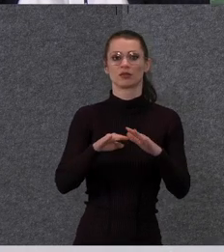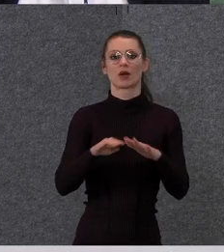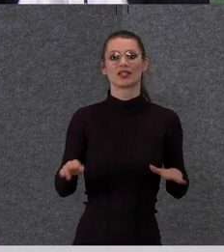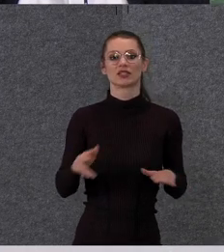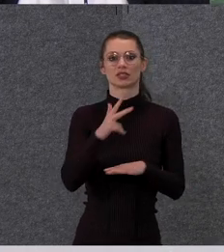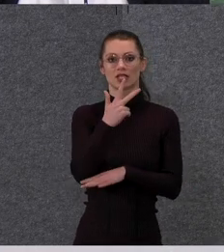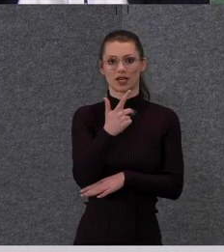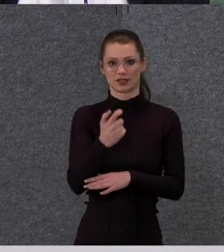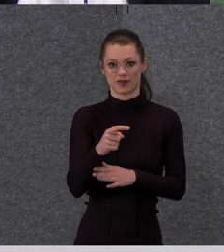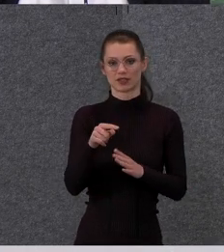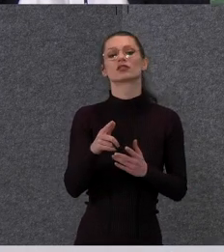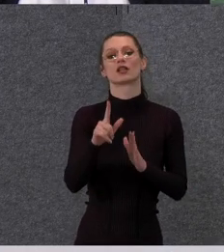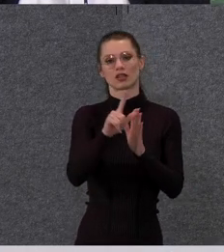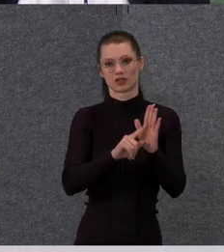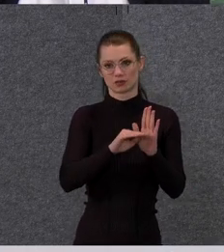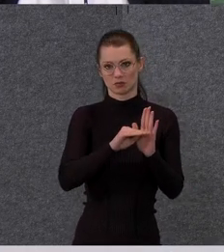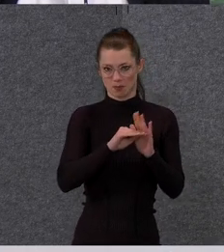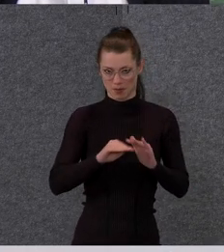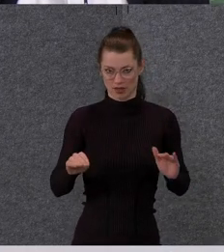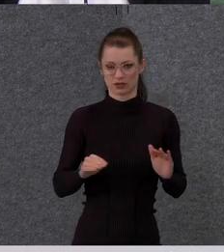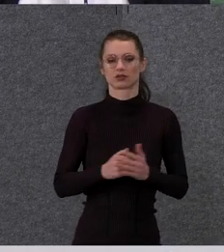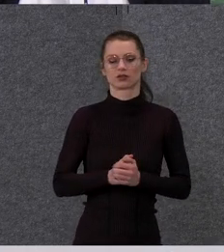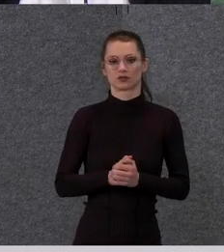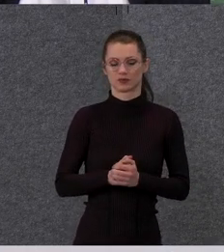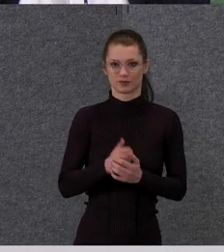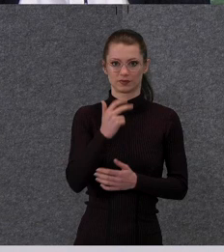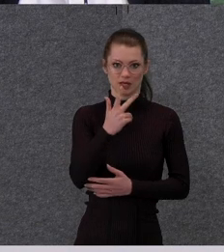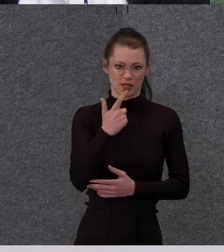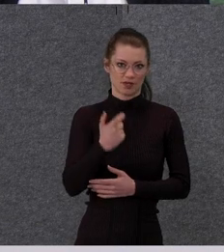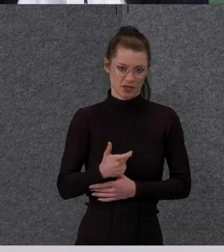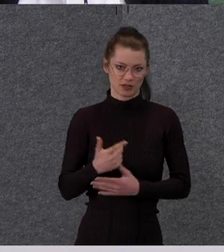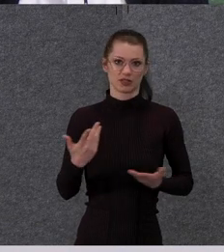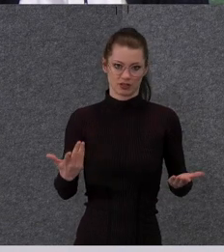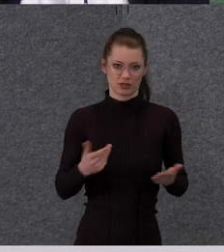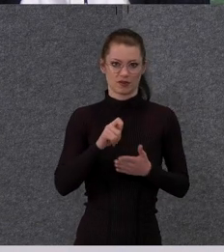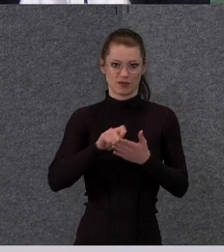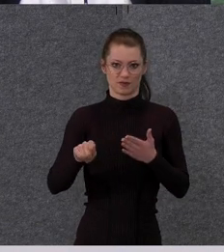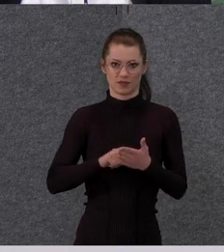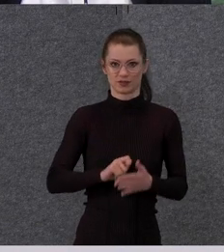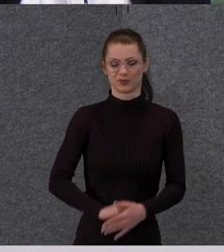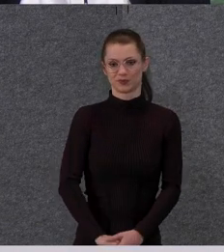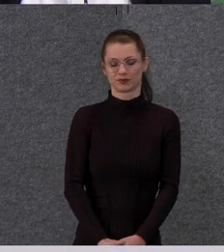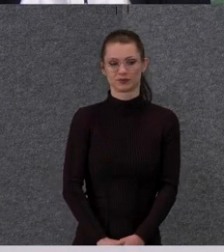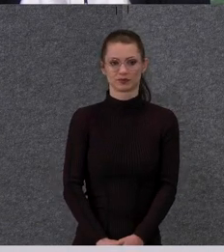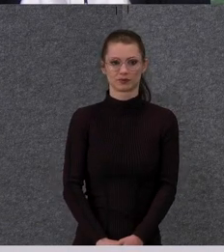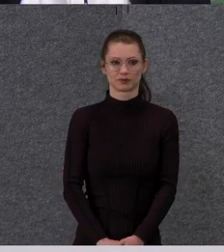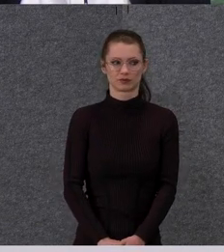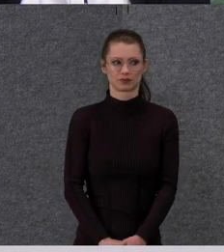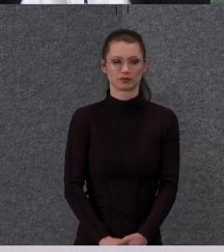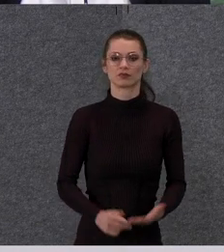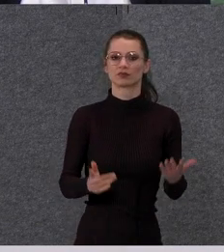23. Wir wollen jetzt nun übergehen zur Wahl des Listenplatz 23. Hier liegen uns